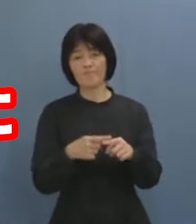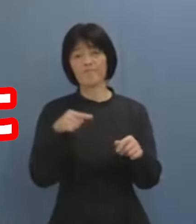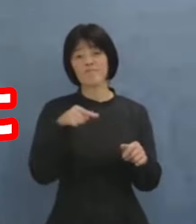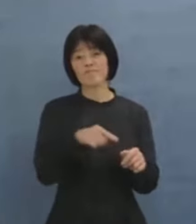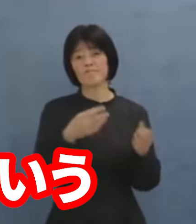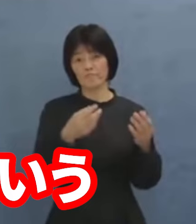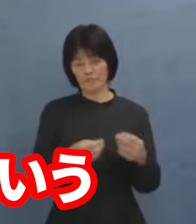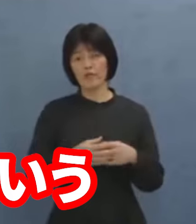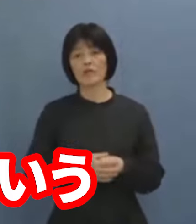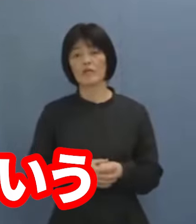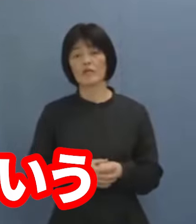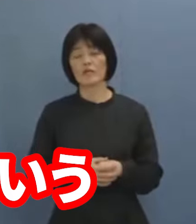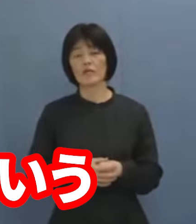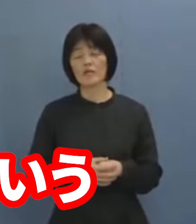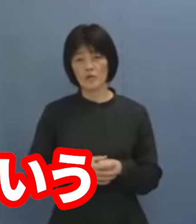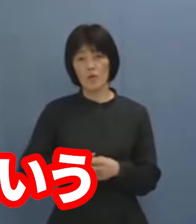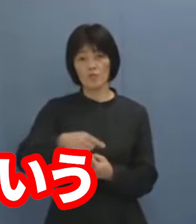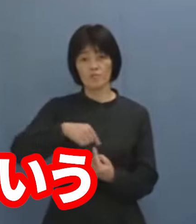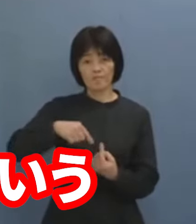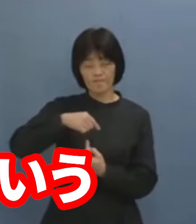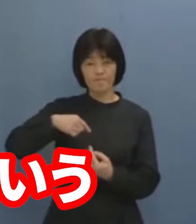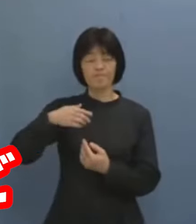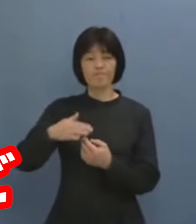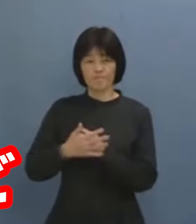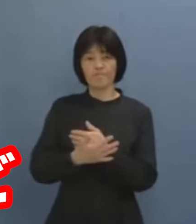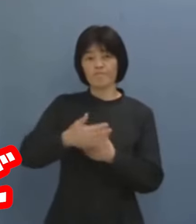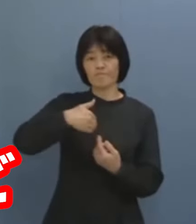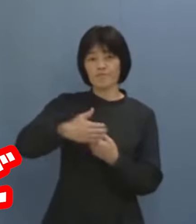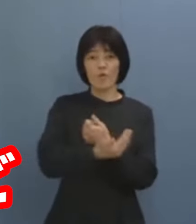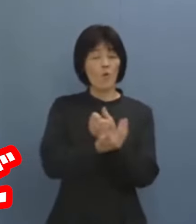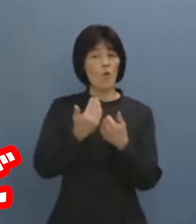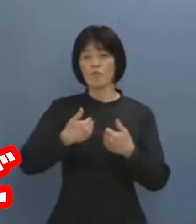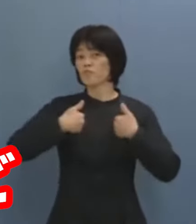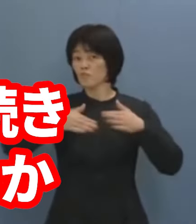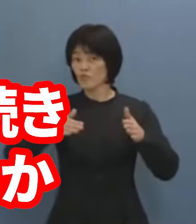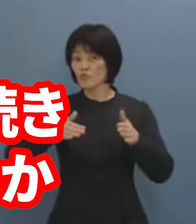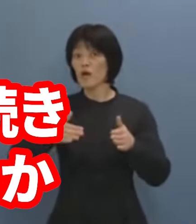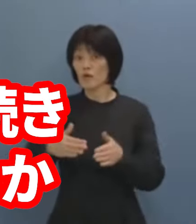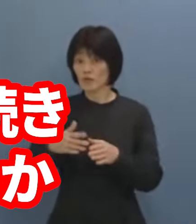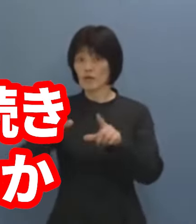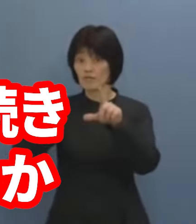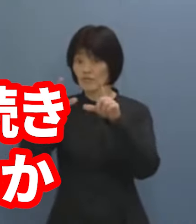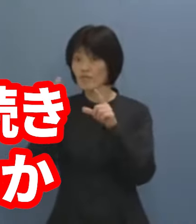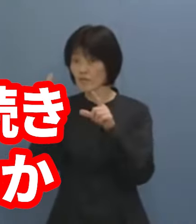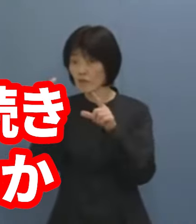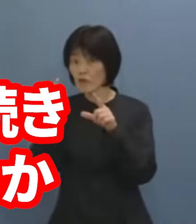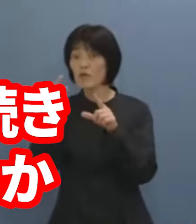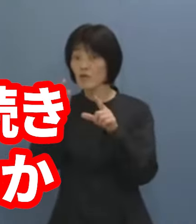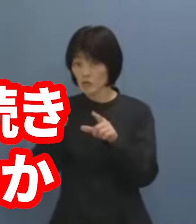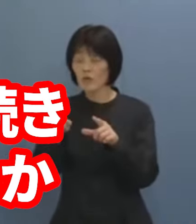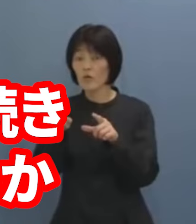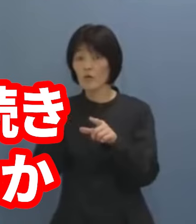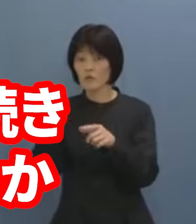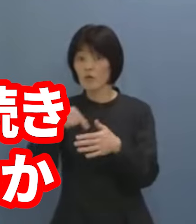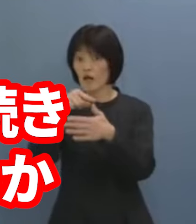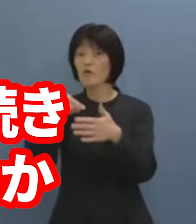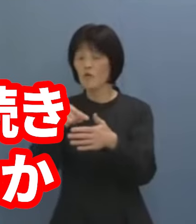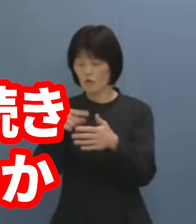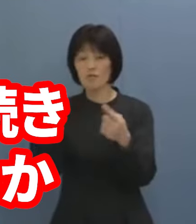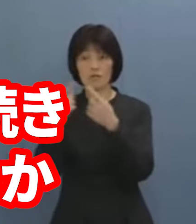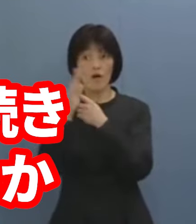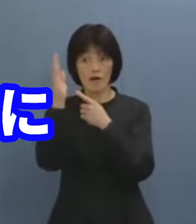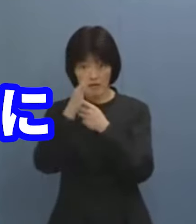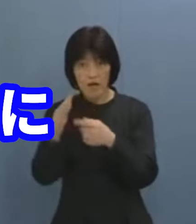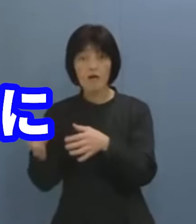処分であると、でそれは遡って、保護するものではないという主張をされてますけど、まあ、そのような、主張を引き続きしていかれるんでしょ